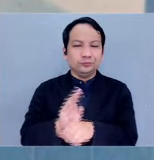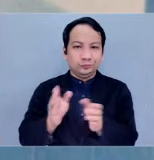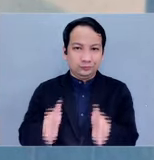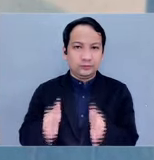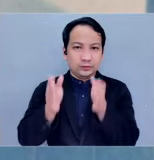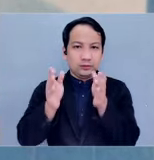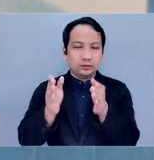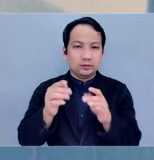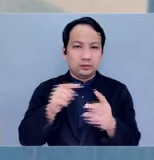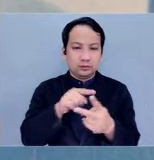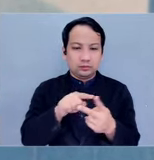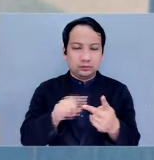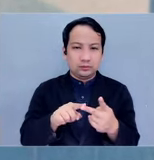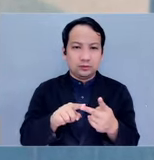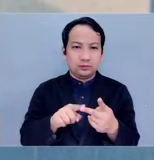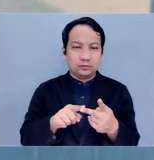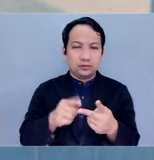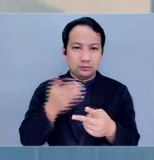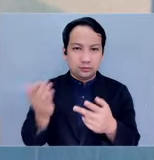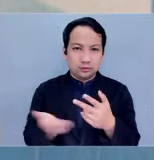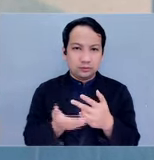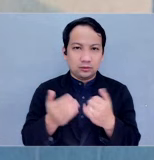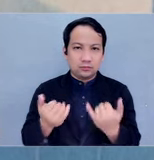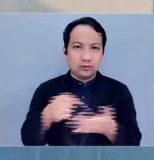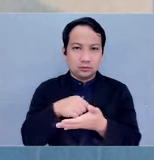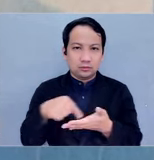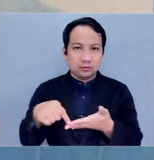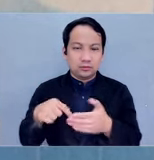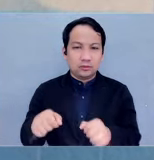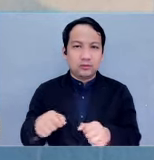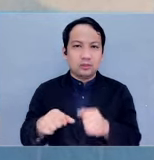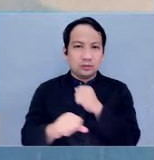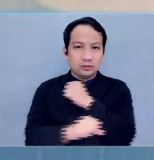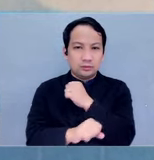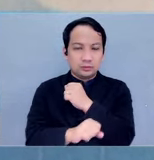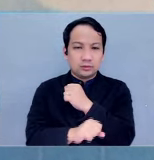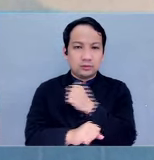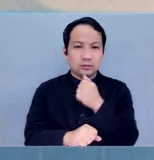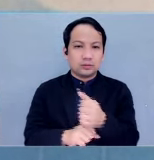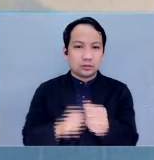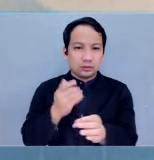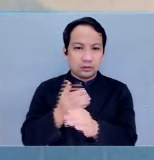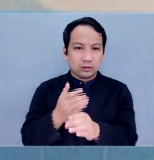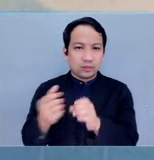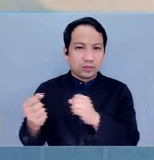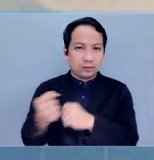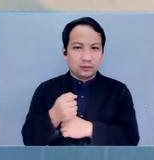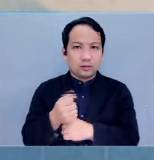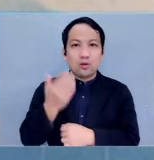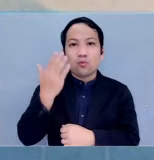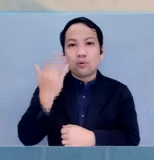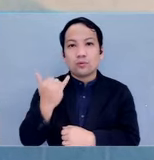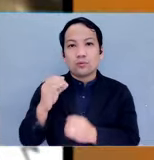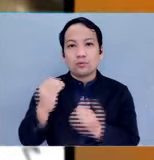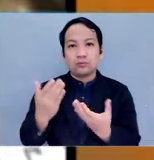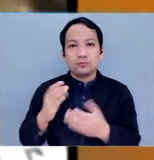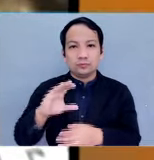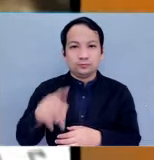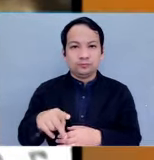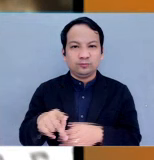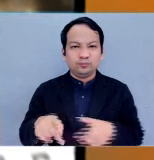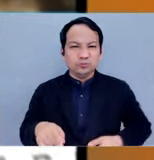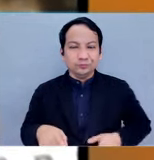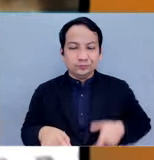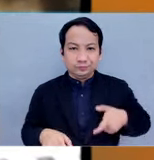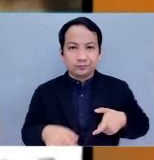suspect naman, sasampa na ngayong Linggo ng reklamong robbery with homicide at carnapping. Dahil nawawala rin ng cellphone at baril ng CQ, pati